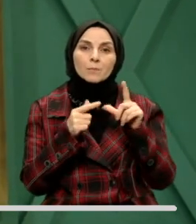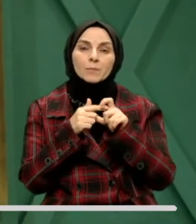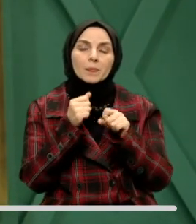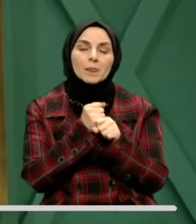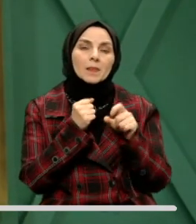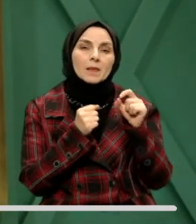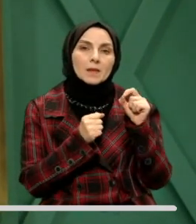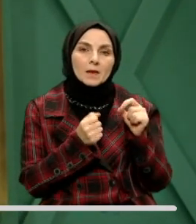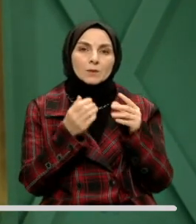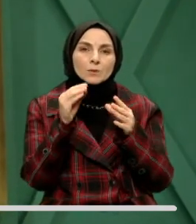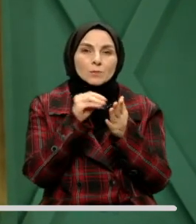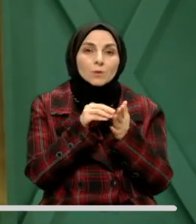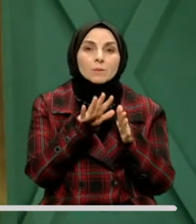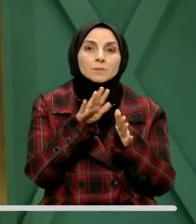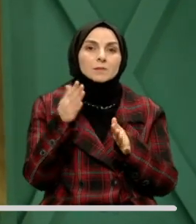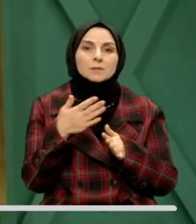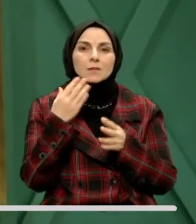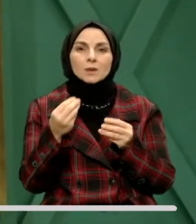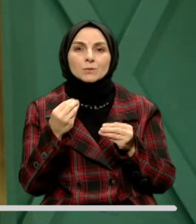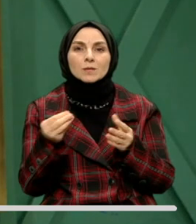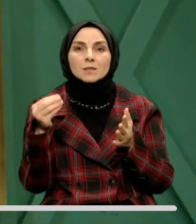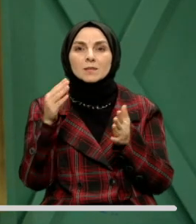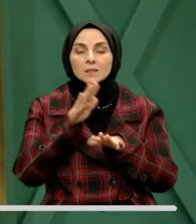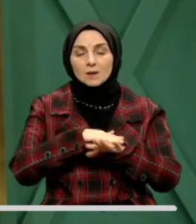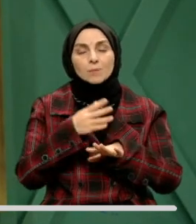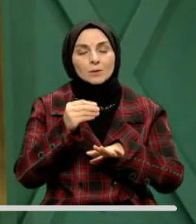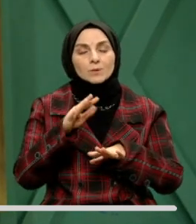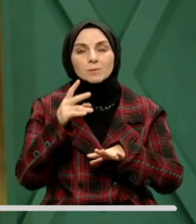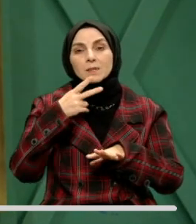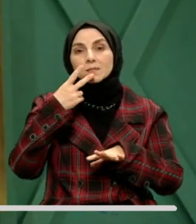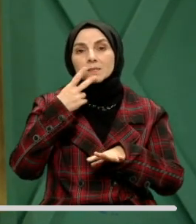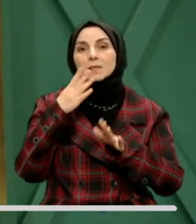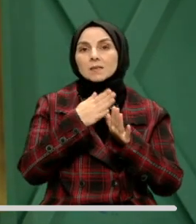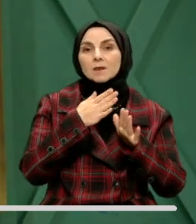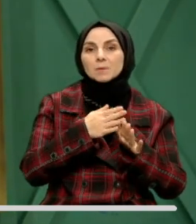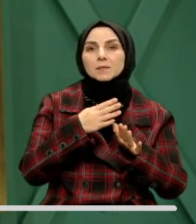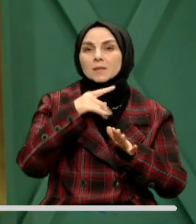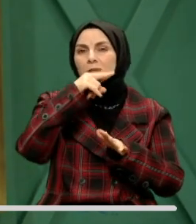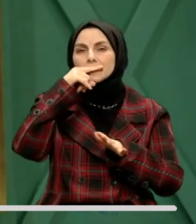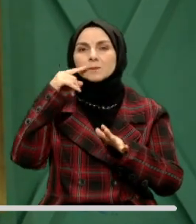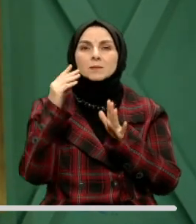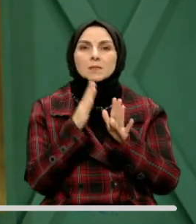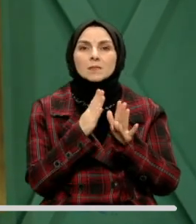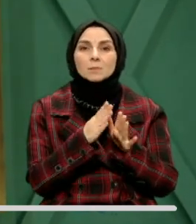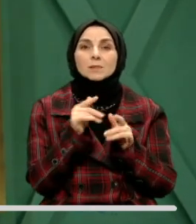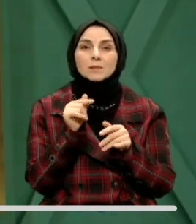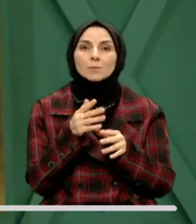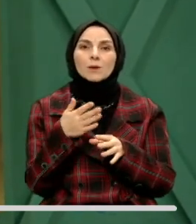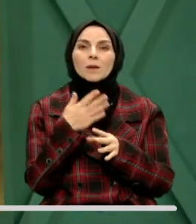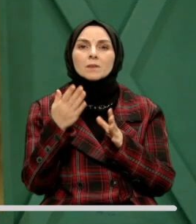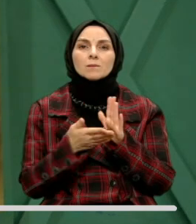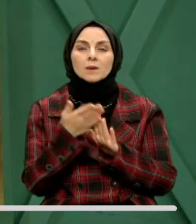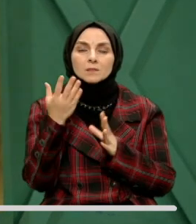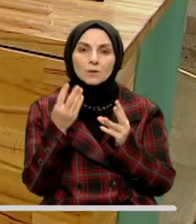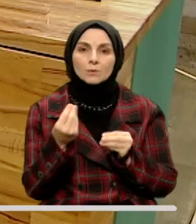koy bak daha güzelini yapabilirsin. Ya sarılarla devam etsene, kırmızılarla devam etsene. İnanın bu çok oluyor ama. Yönlendirmeden. Çok en fazla olan şeylerden